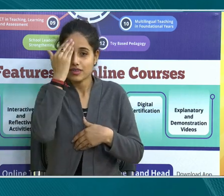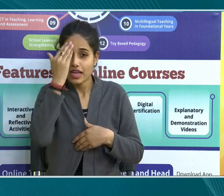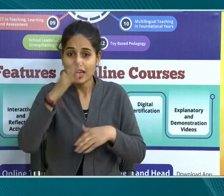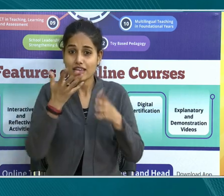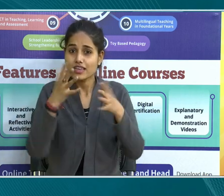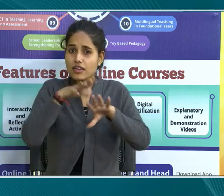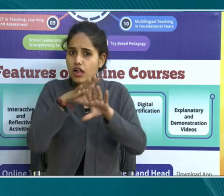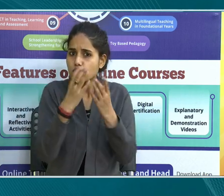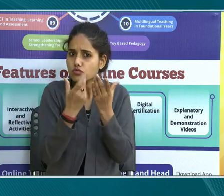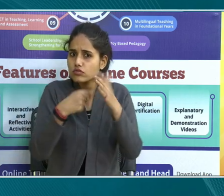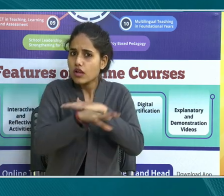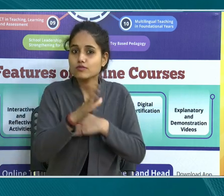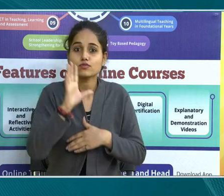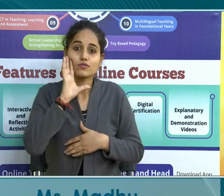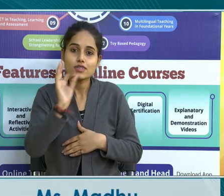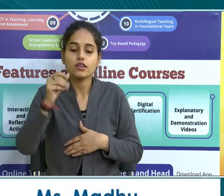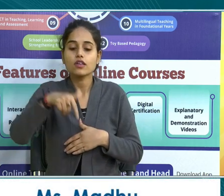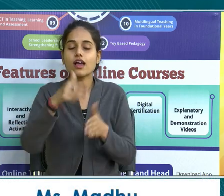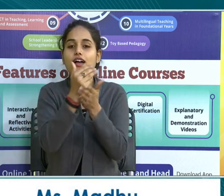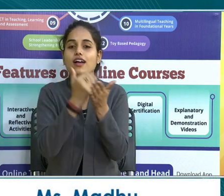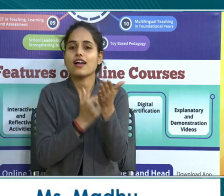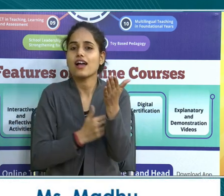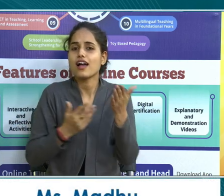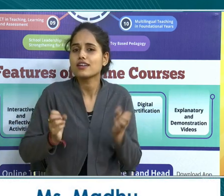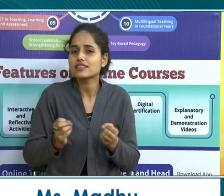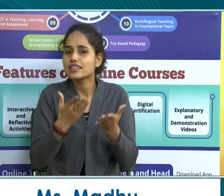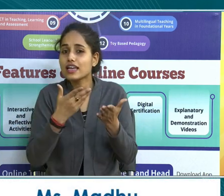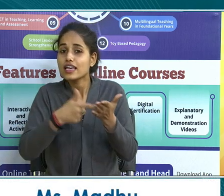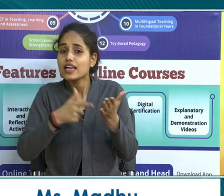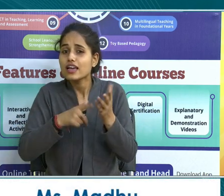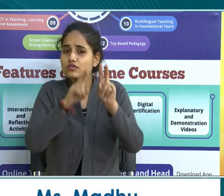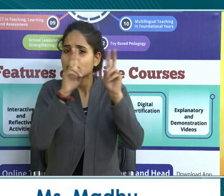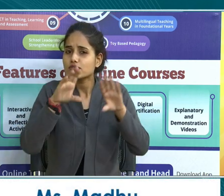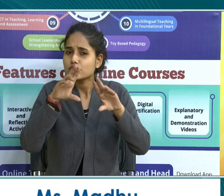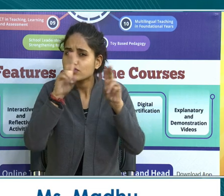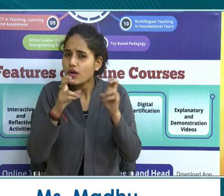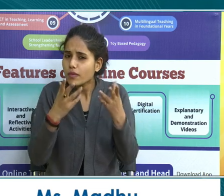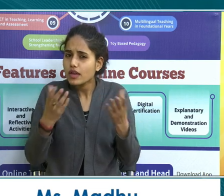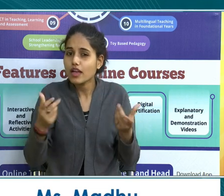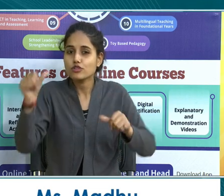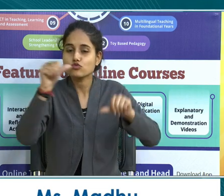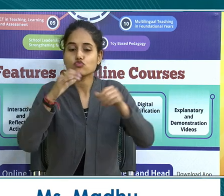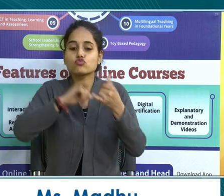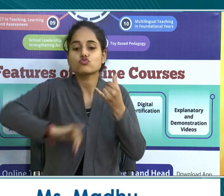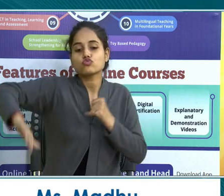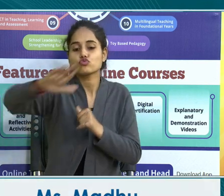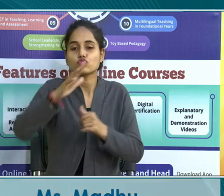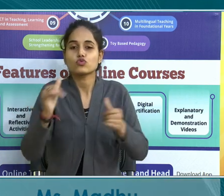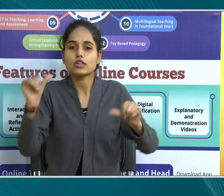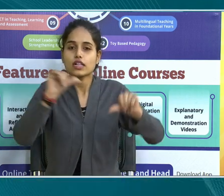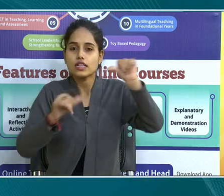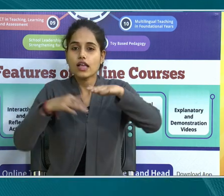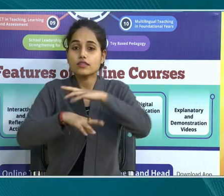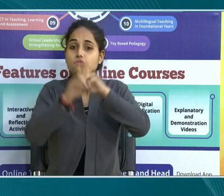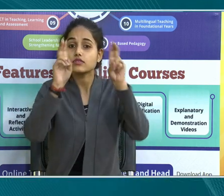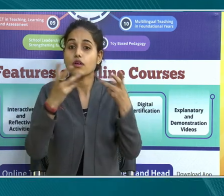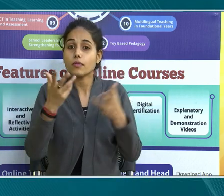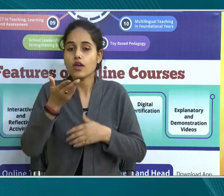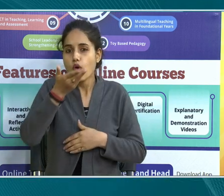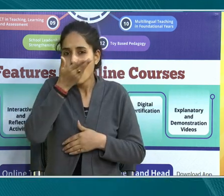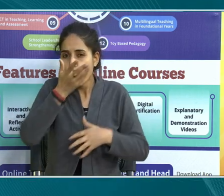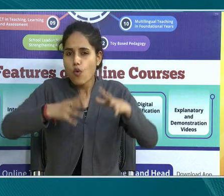है तो हम अपना आज का ये सत्र शुरू करते हैं जो की सोशल साइंस का है और इसमें हम पढ़ने जा रहे हैं वाटर रिसोर्स जल